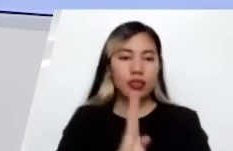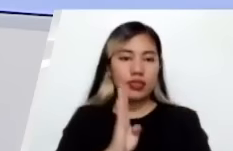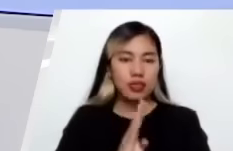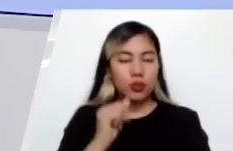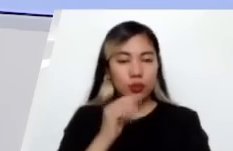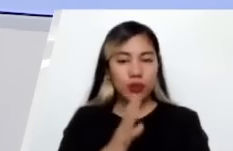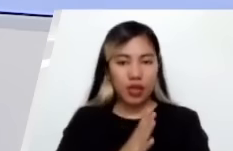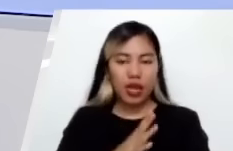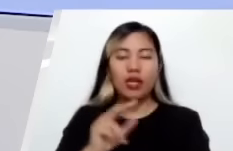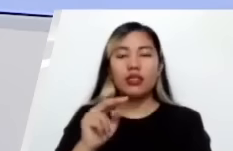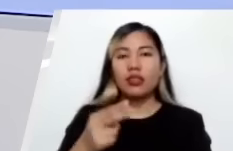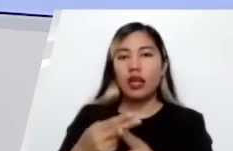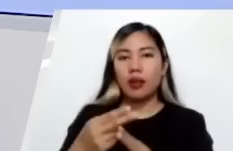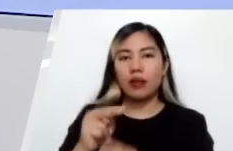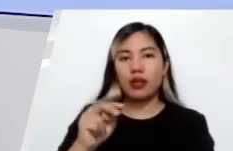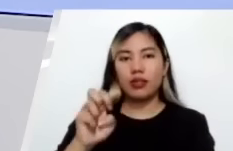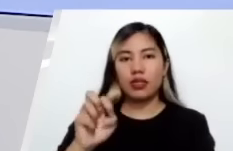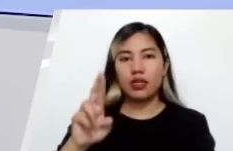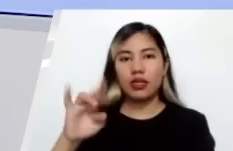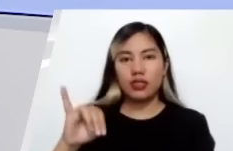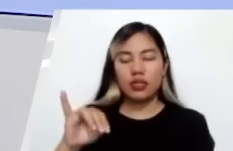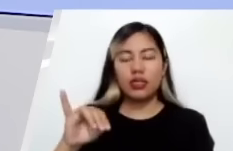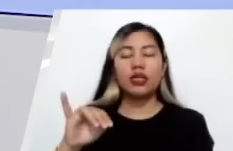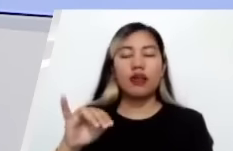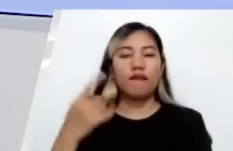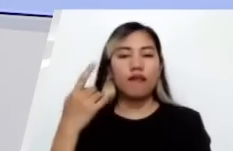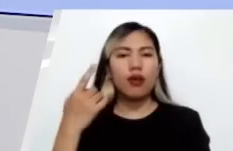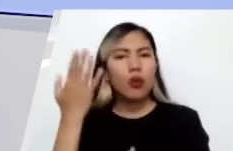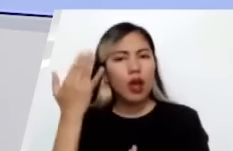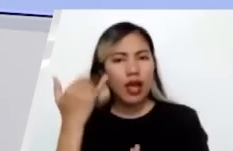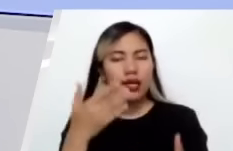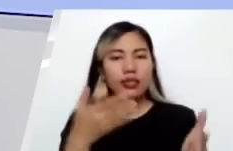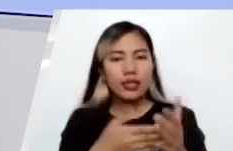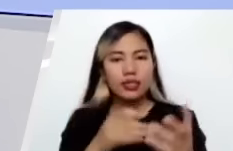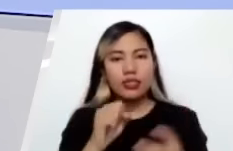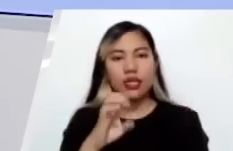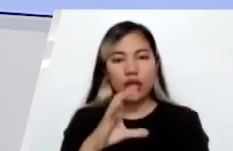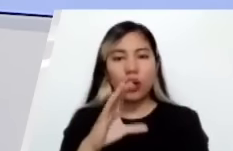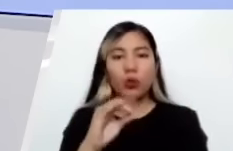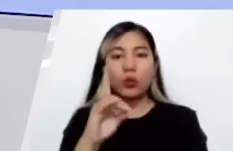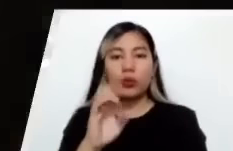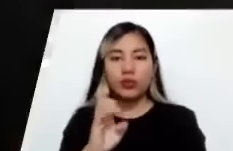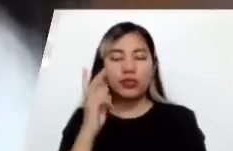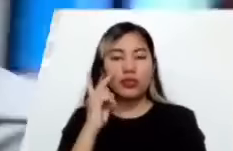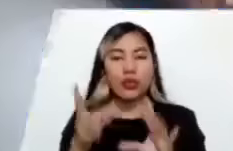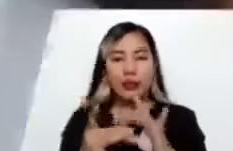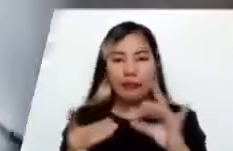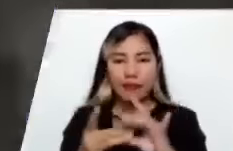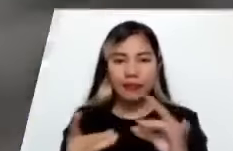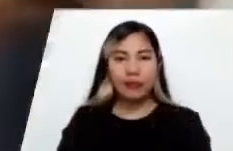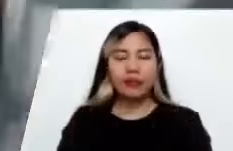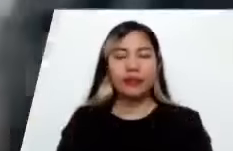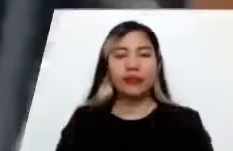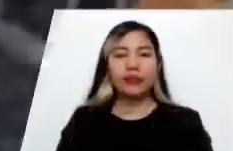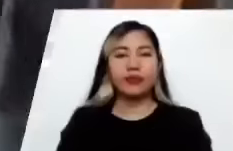sa kasong paglabag sa Securities Regulation Code. Balitang hatid ni Ian Cruz.